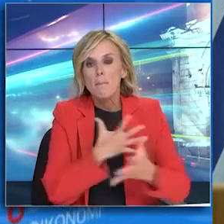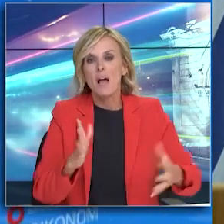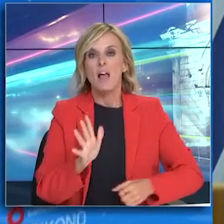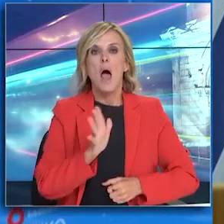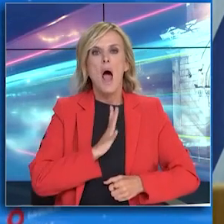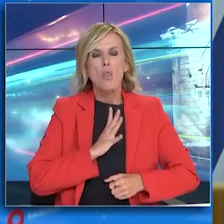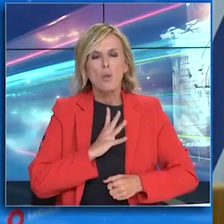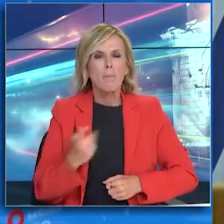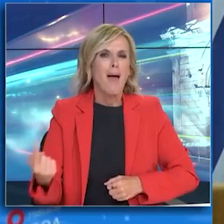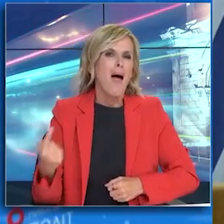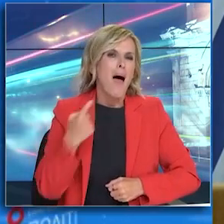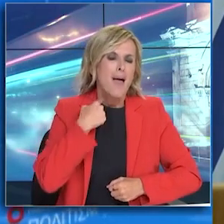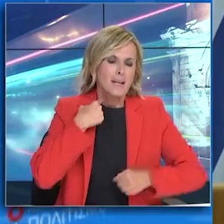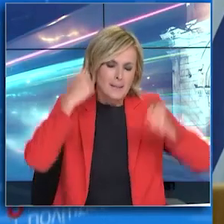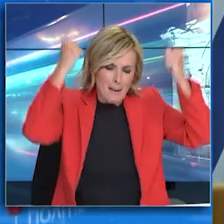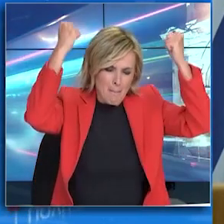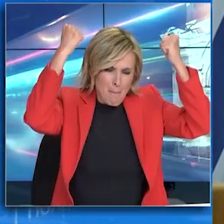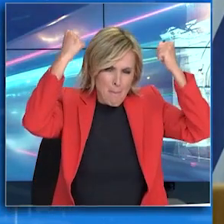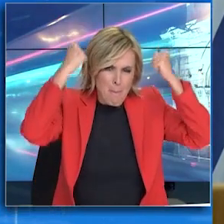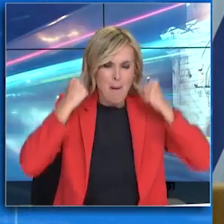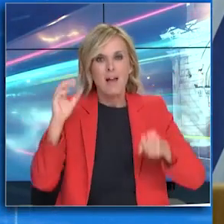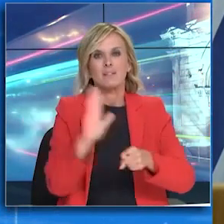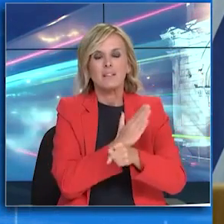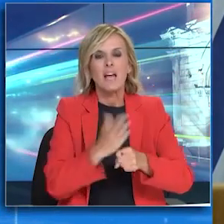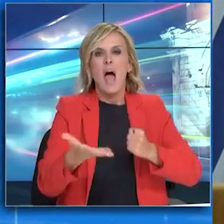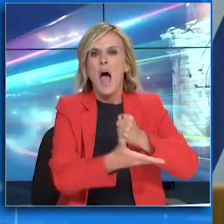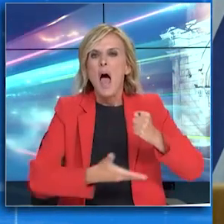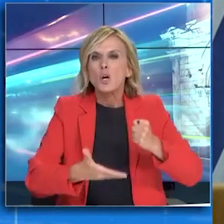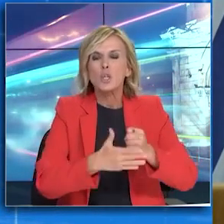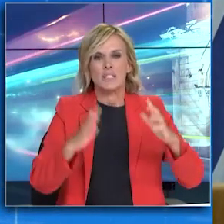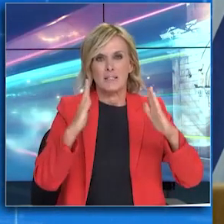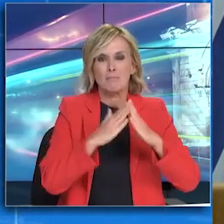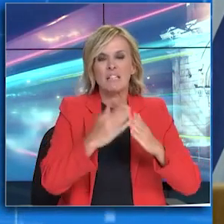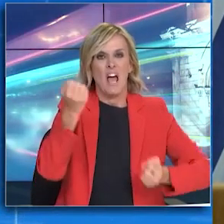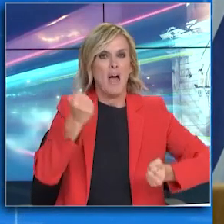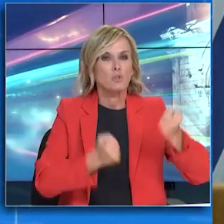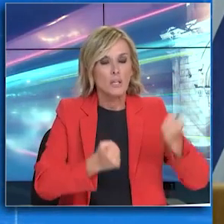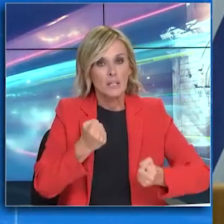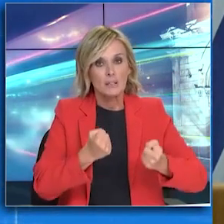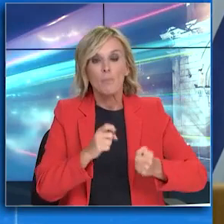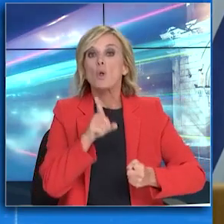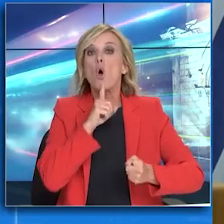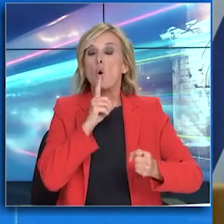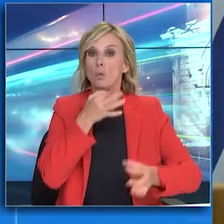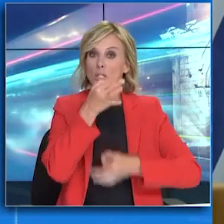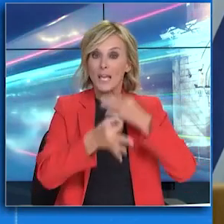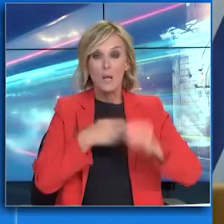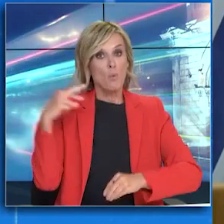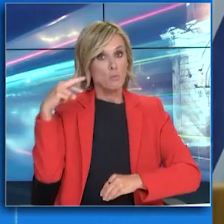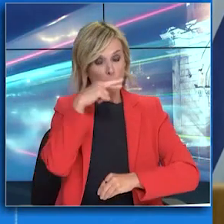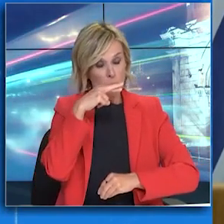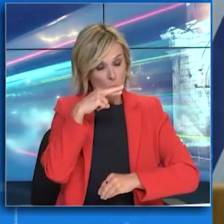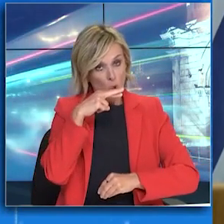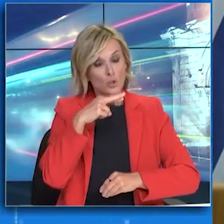έχουν χάσει τις περιουσίες τους, δασικές εκτάσεις έχουν καεί. Όπως τόνισε ο Πρωθυπουργός, η αποκατάσταση όλων,